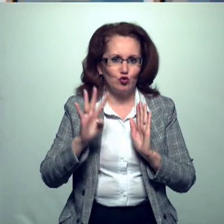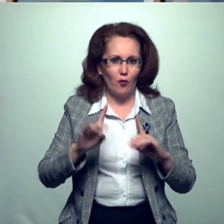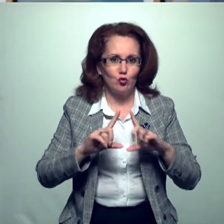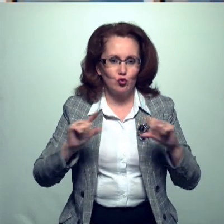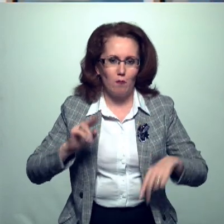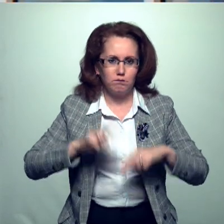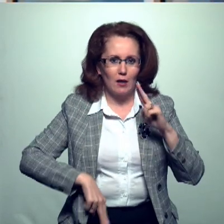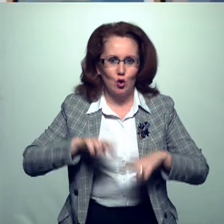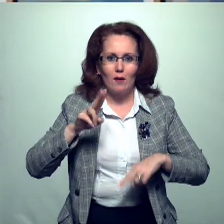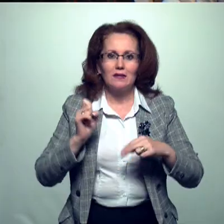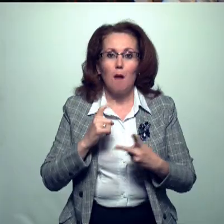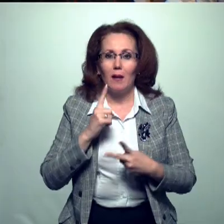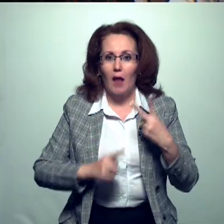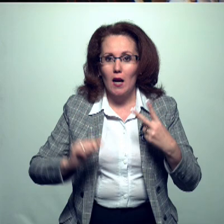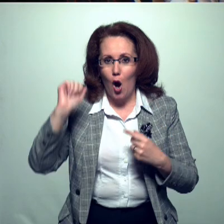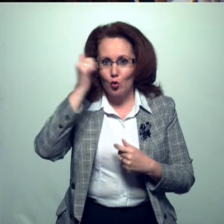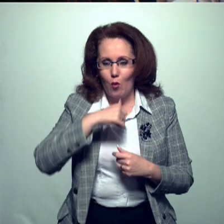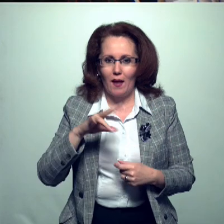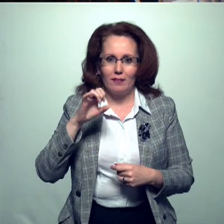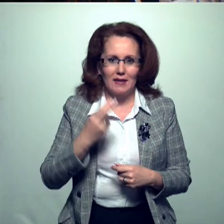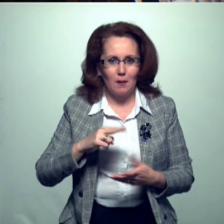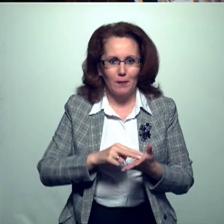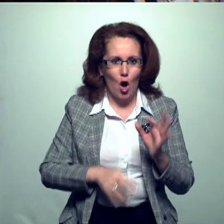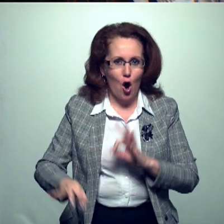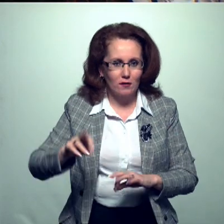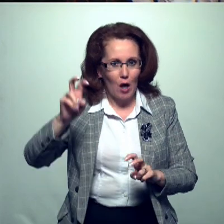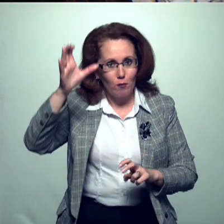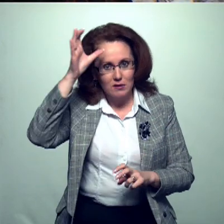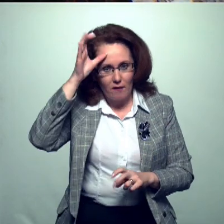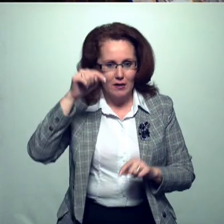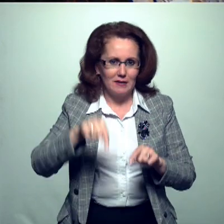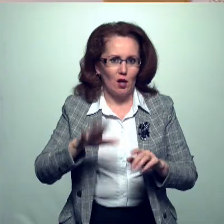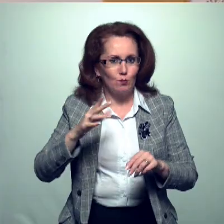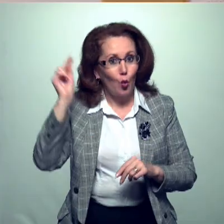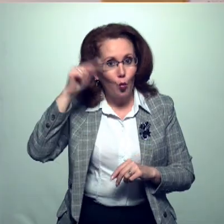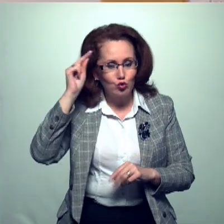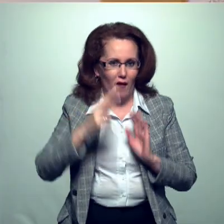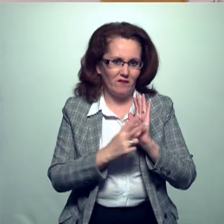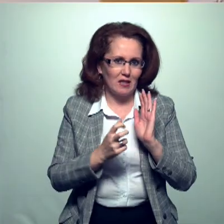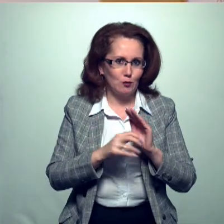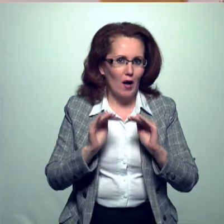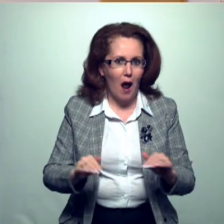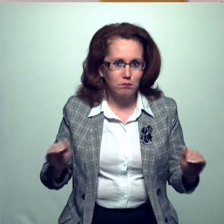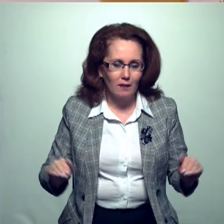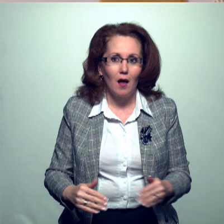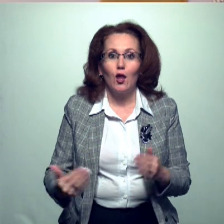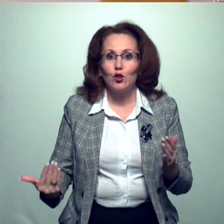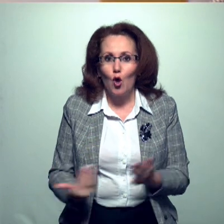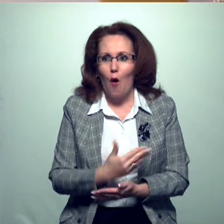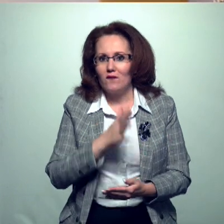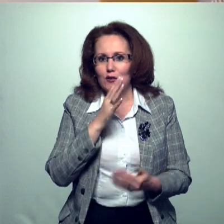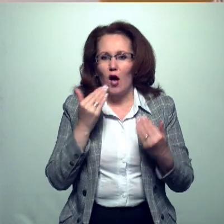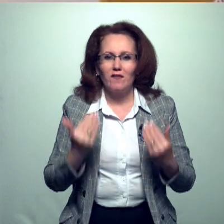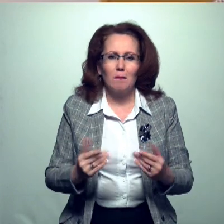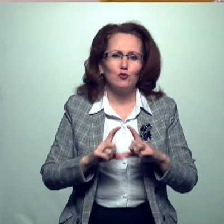Построено за полтора года по нацпроекту образования. Учиться здесь будут почти 800 школьников. Новая современная школа, классы